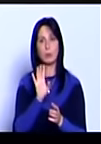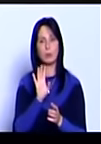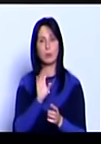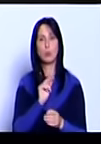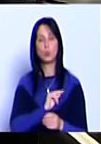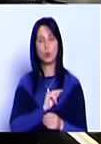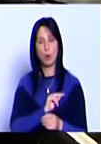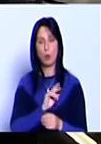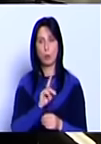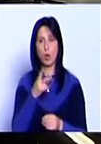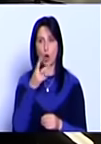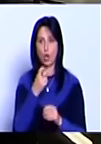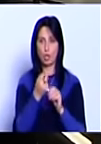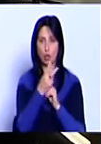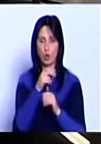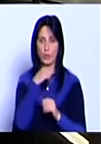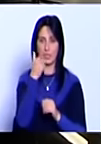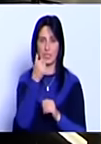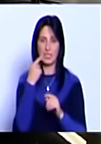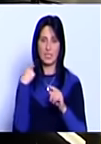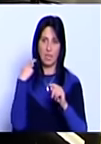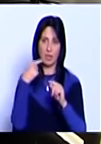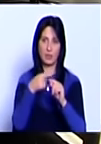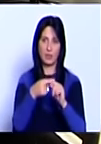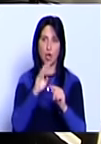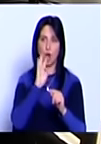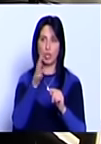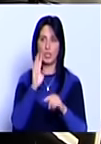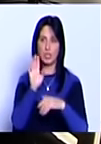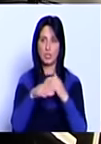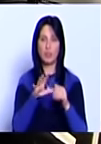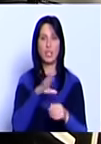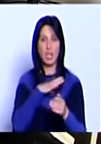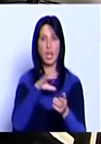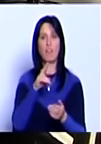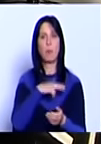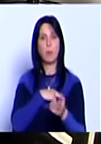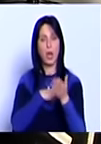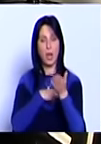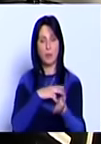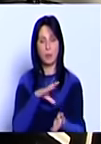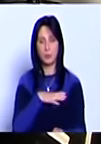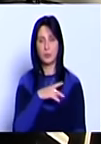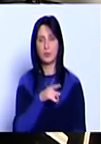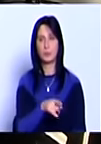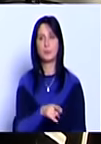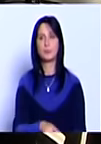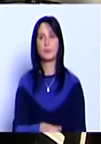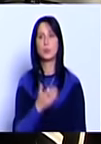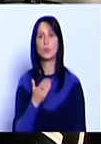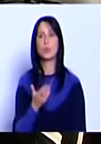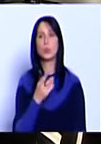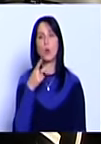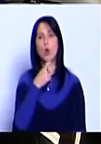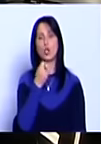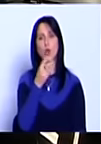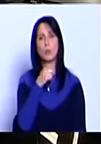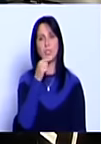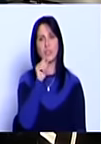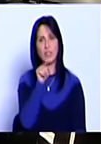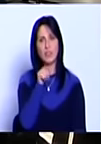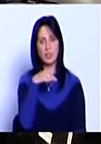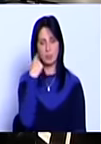მონაწილეობას 2012 წლიდან მოყოლებული 4 წელი გავიდა, იყავით წარმოდგენილი პარლამენტში, როგორც თქვით. თუმცა 2012 წელს